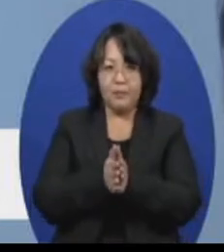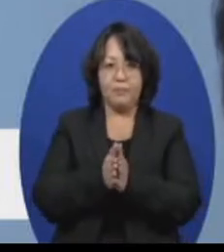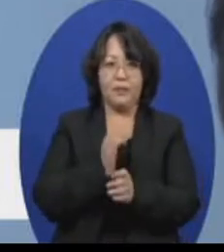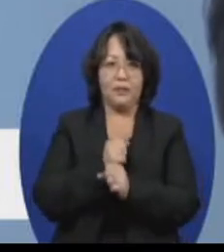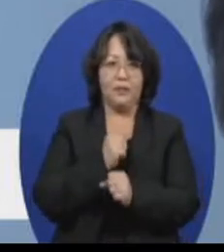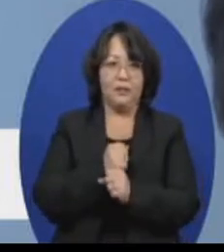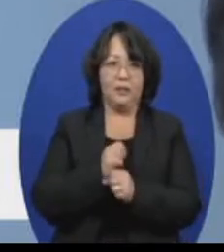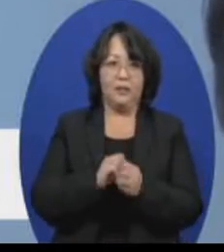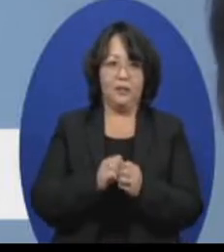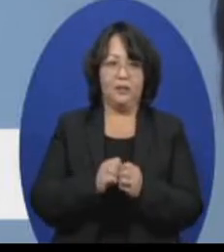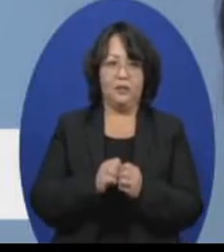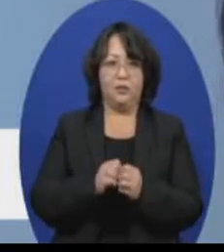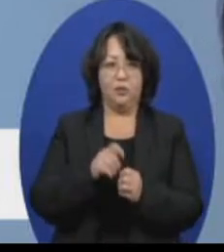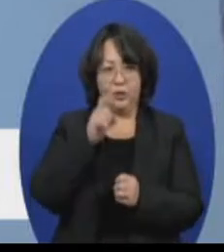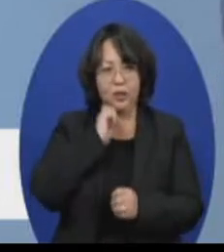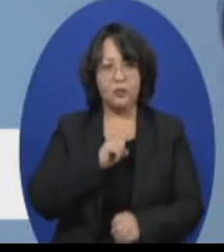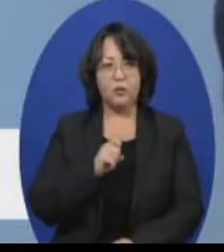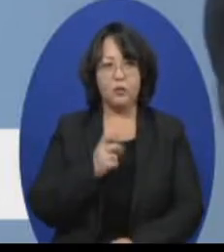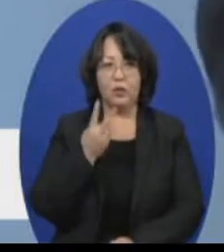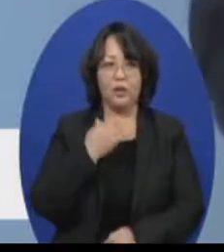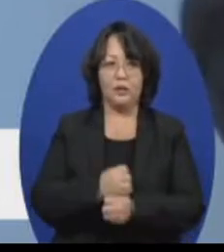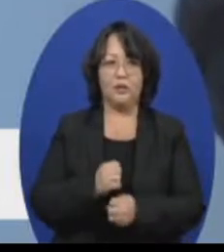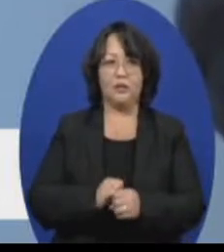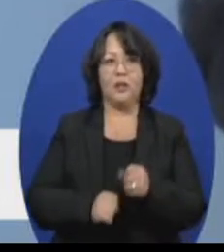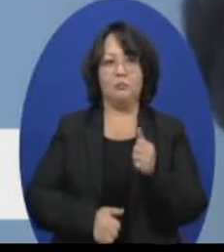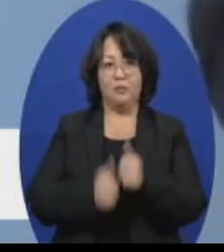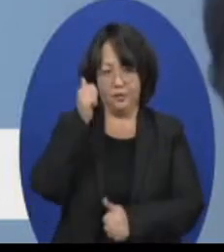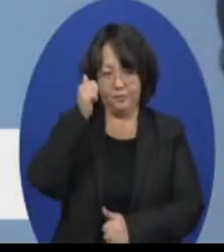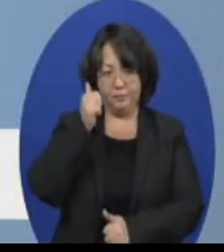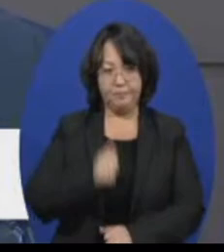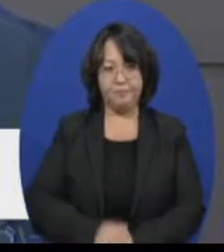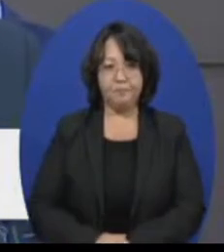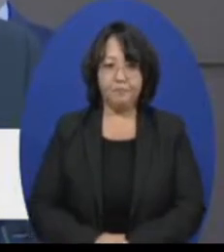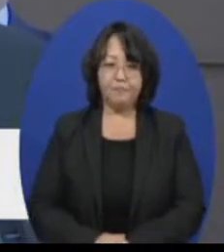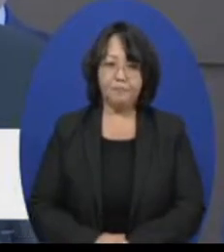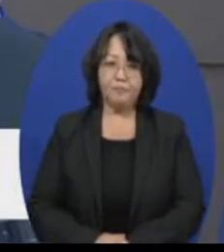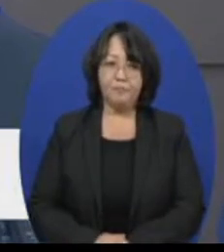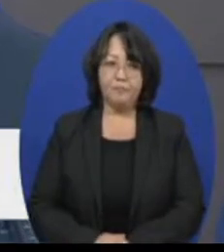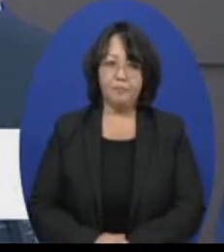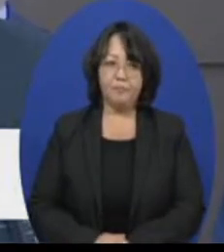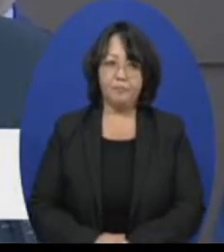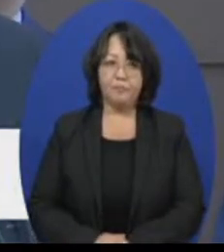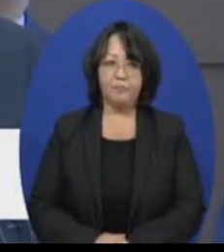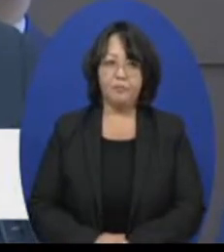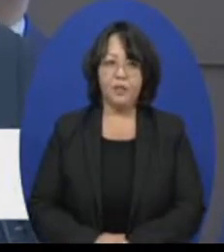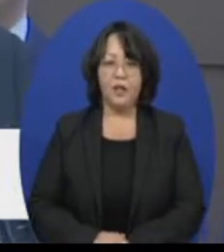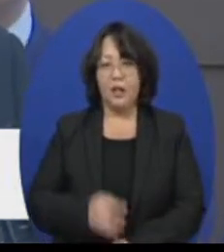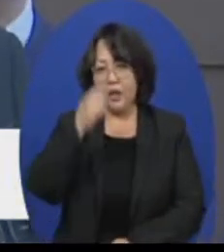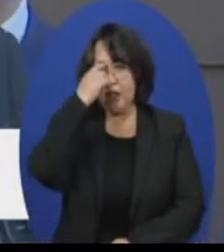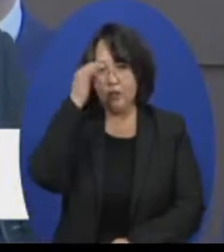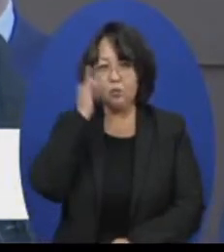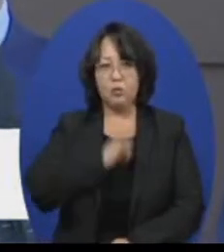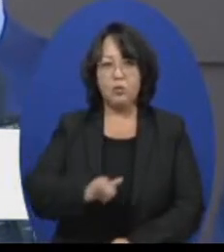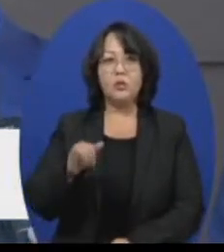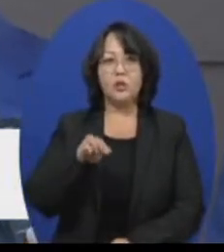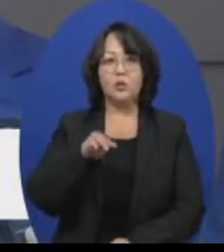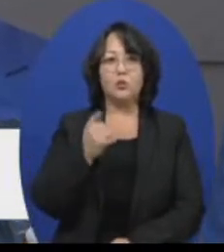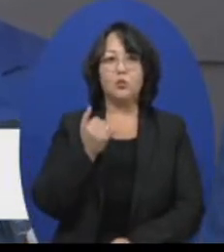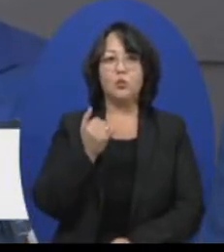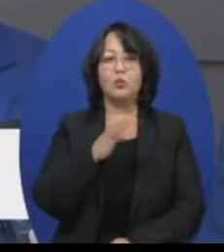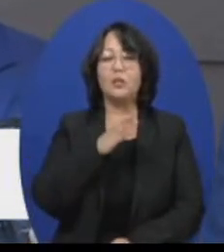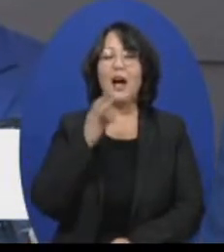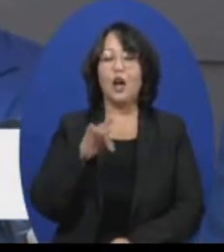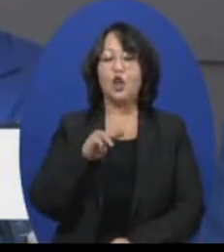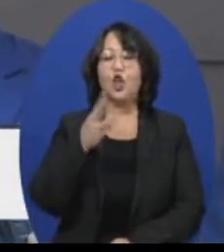хамтран ажиллараа гэж хүсэд үйл ажиллагаанд бүгдээр нь амжилт хүсье. За энэ дэлхийн тусгаар тогтнолын